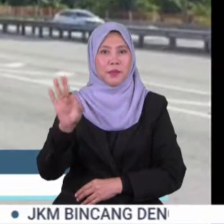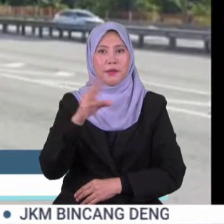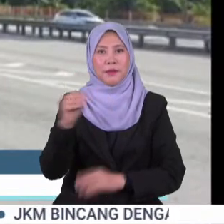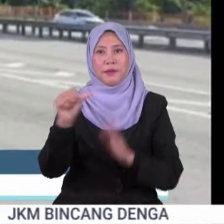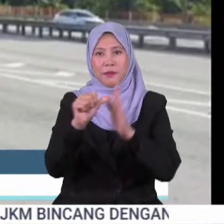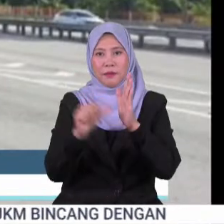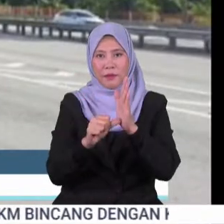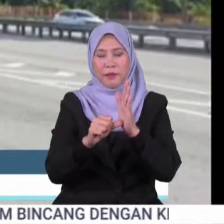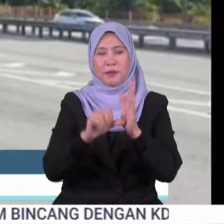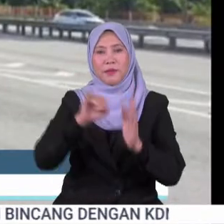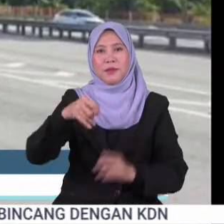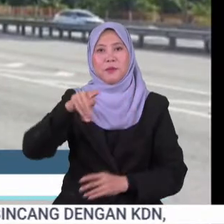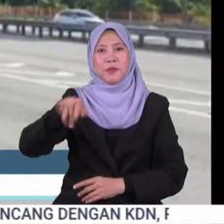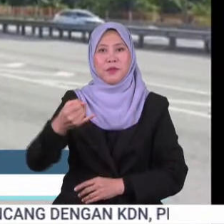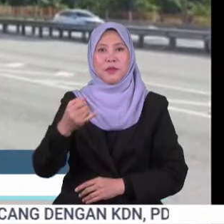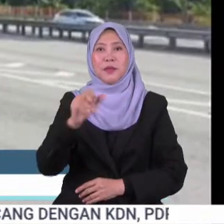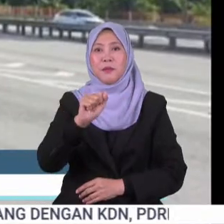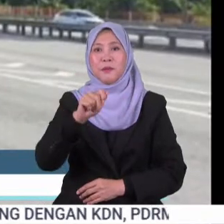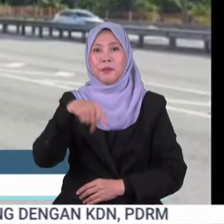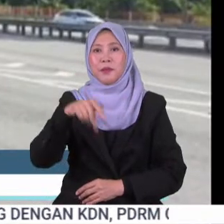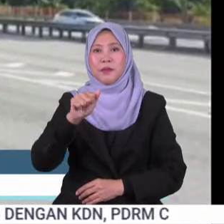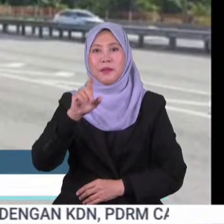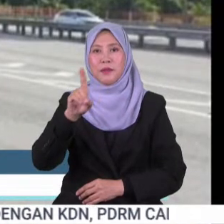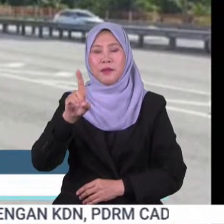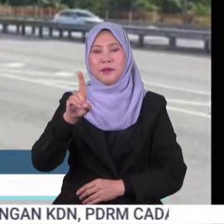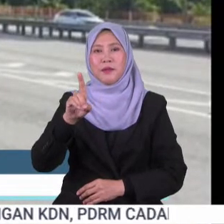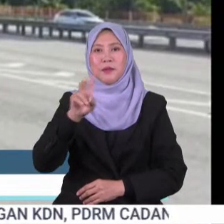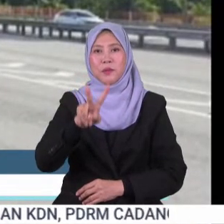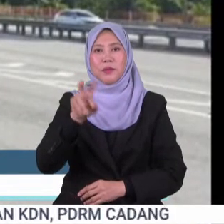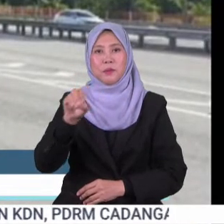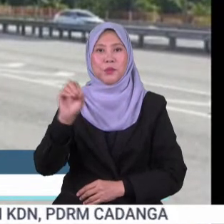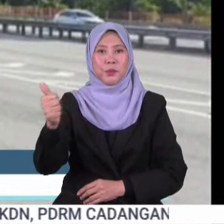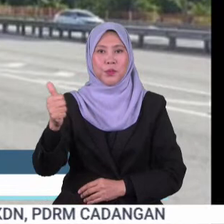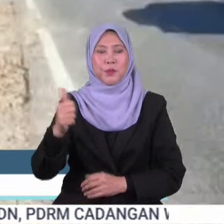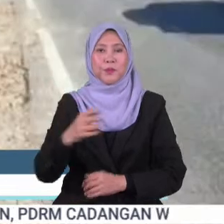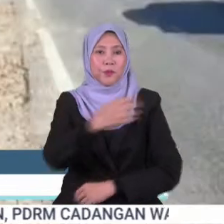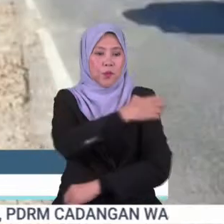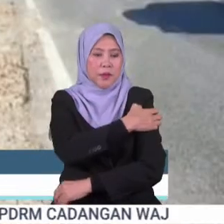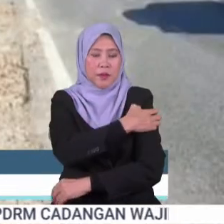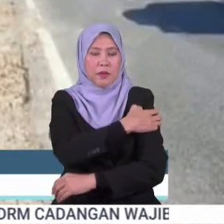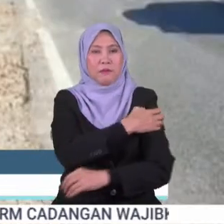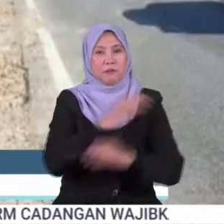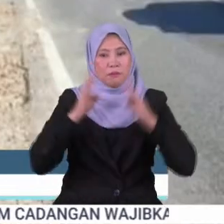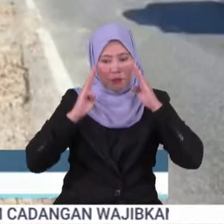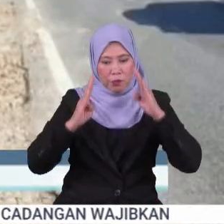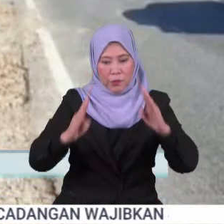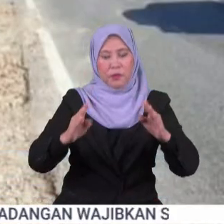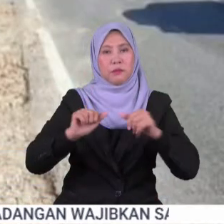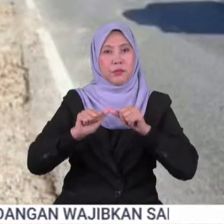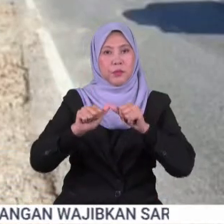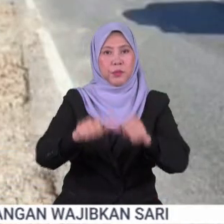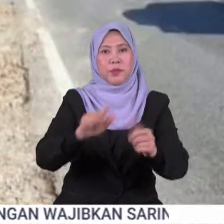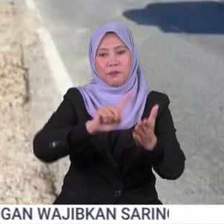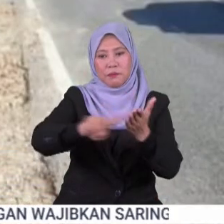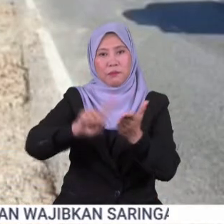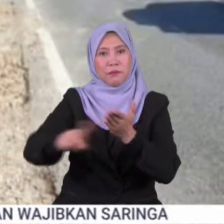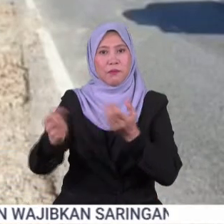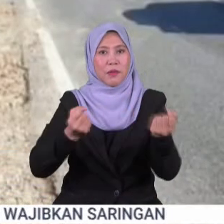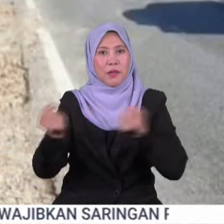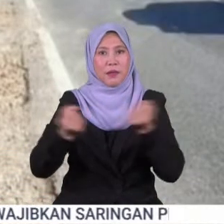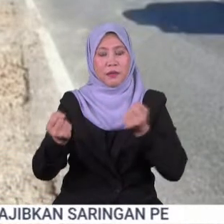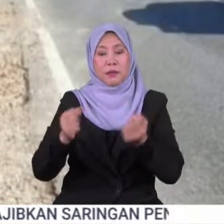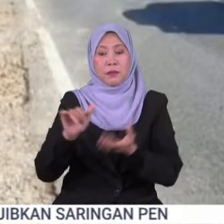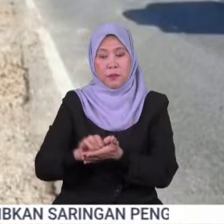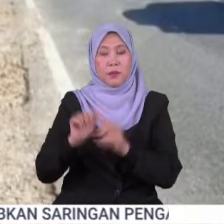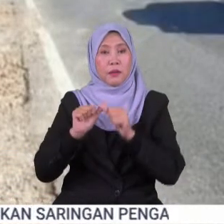1959 dan Akta Pengangkutan Awam Darat APAD 2010. Penguatkuasaan secara berfokus dan berterusan terhadap kenderaan barangan